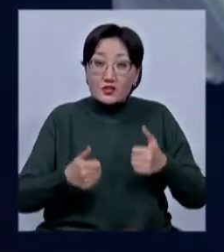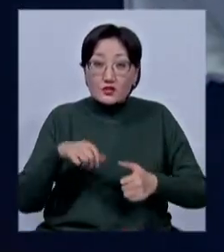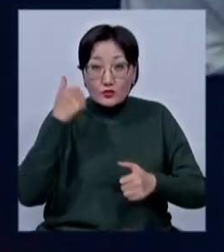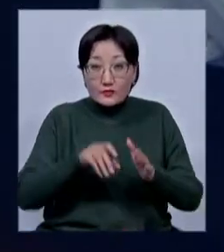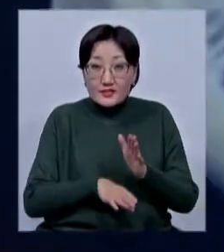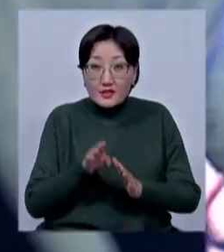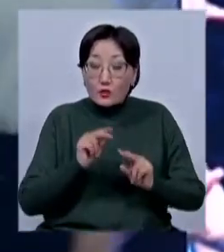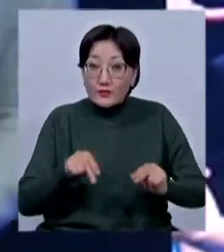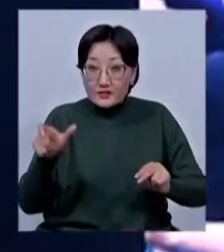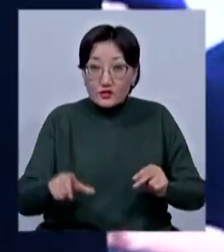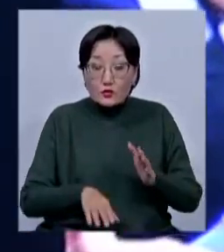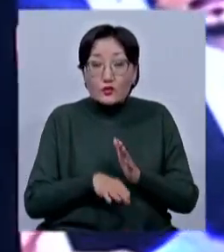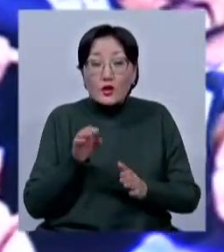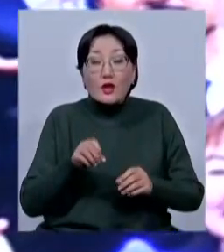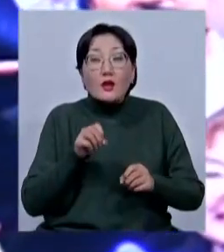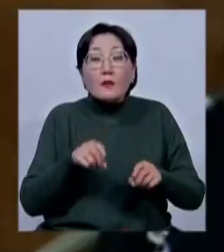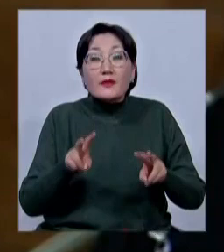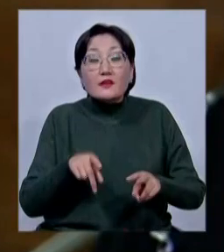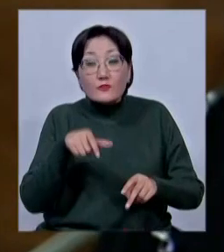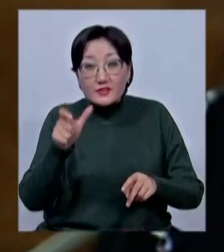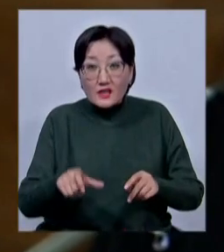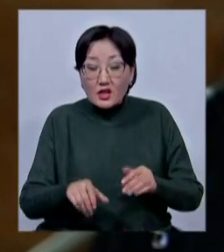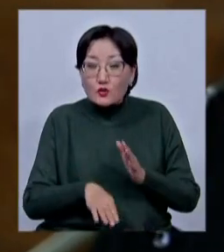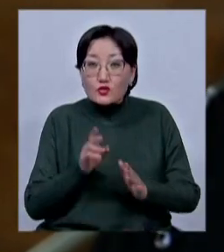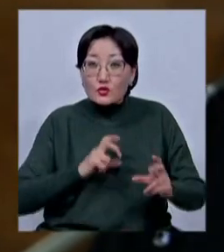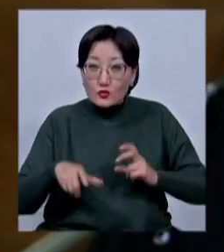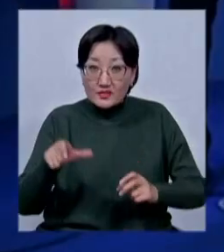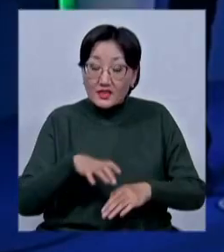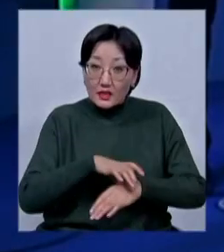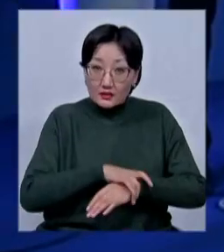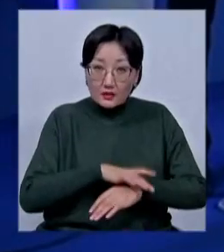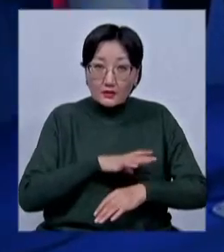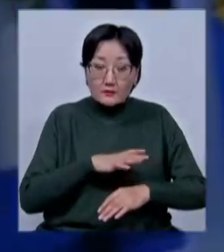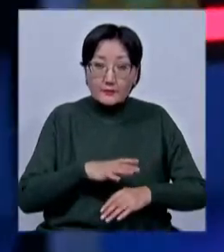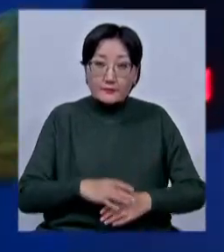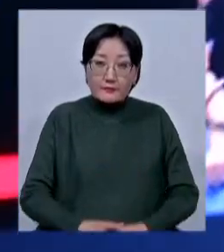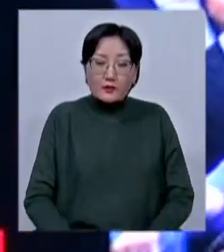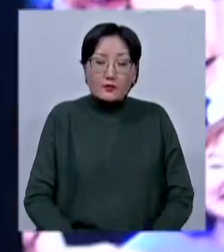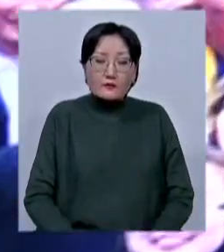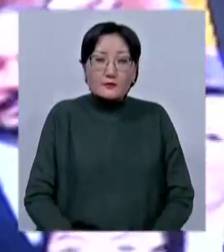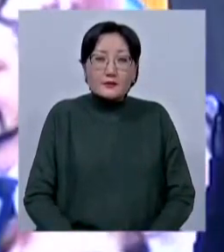жылдың үздік ұстазы, үздік жас маман, жылдың үздік студенті анықталған.